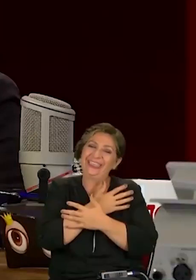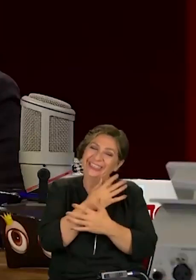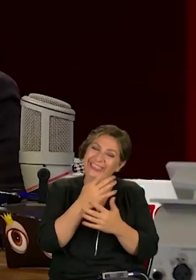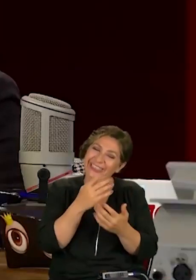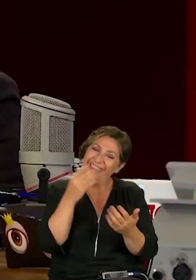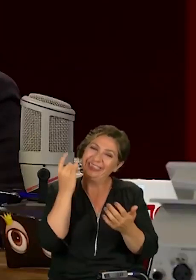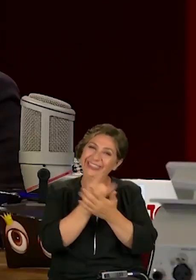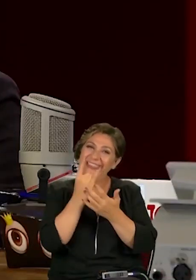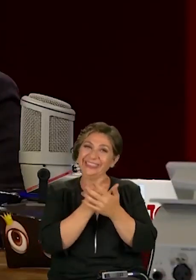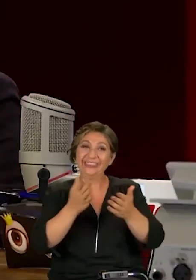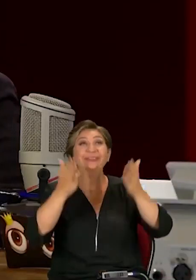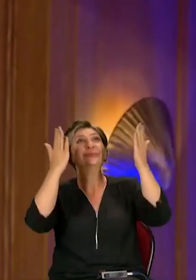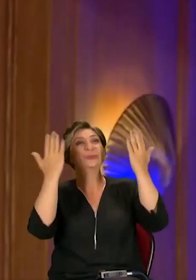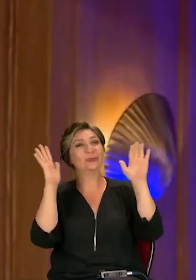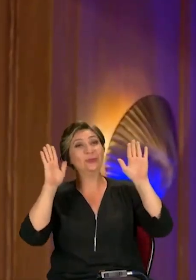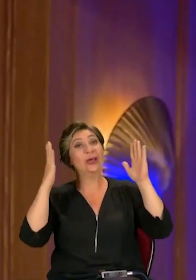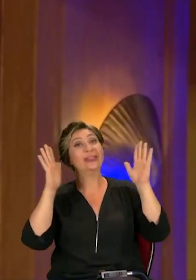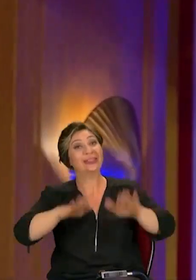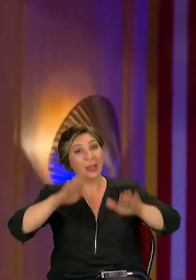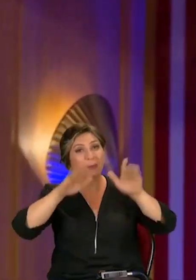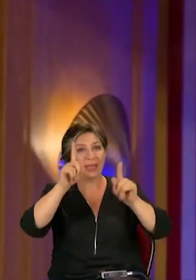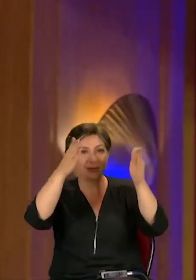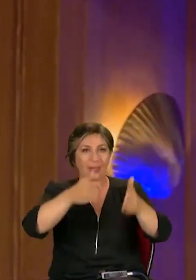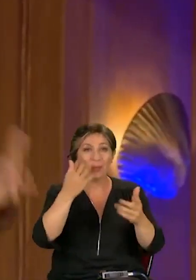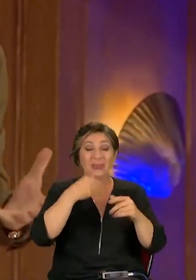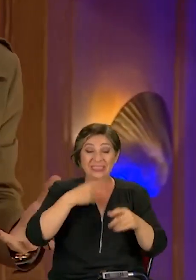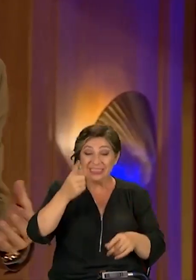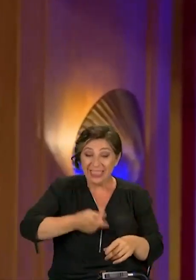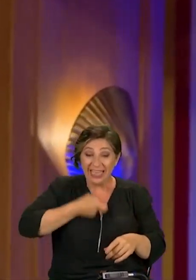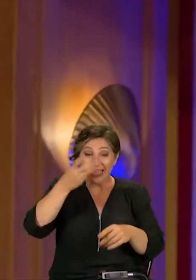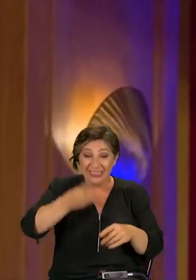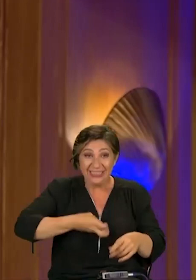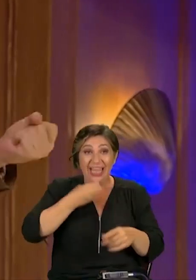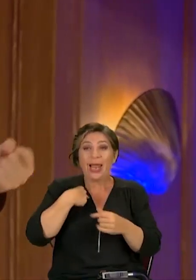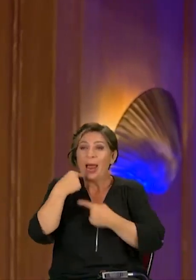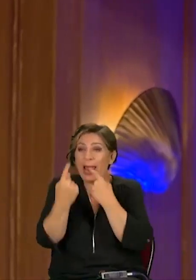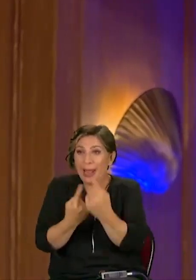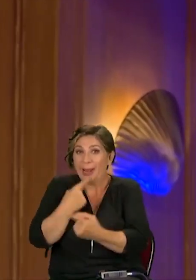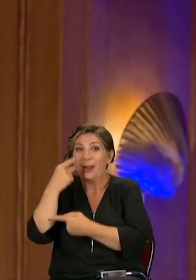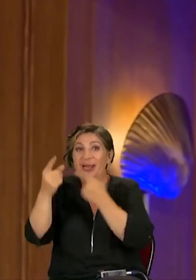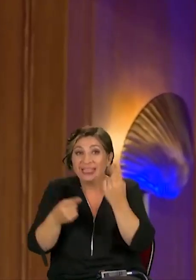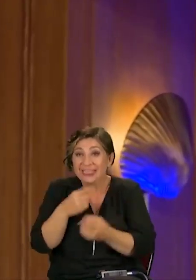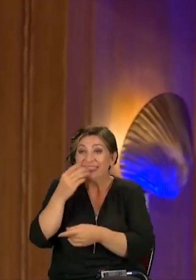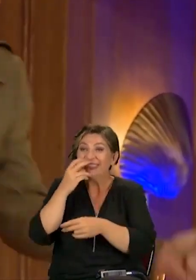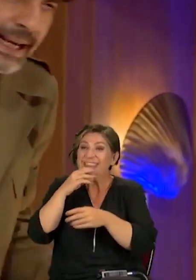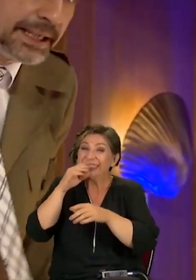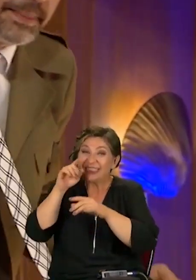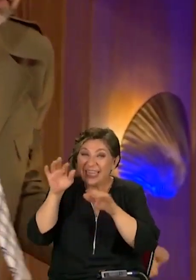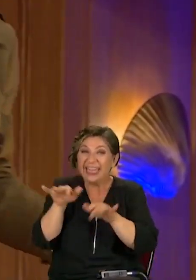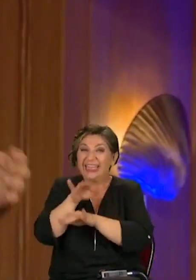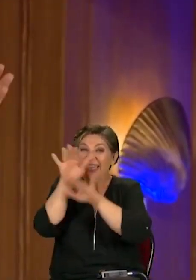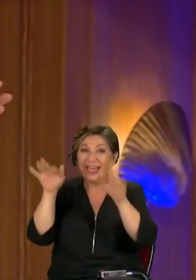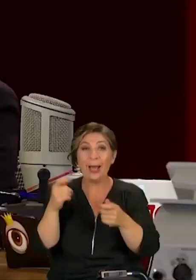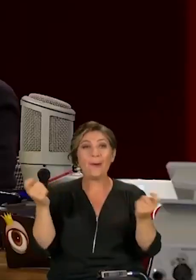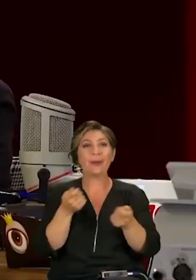Burhan'ı çekiyorum. Ve ben bunun için saatler harcıyorum, laflar harcıyorum, insanların beynine